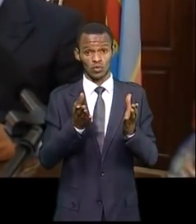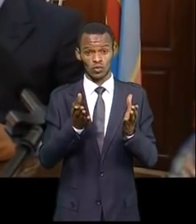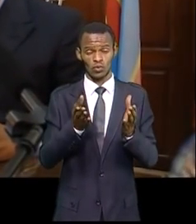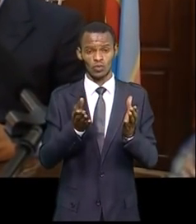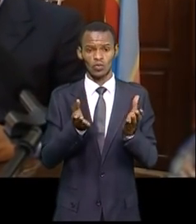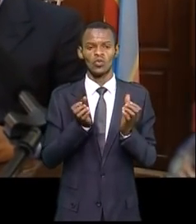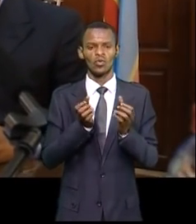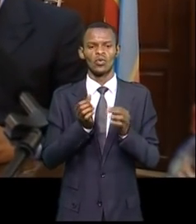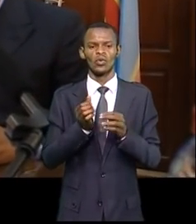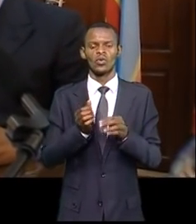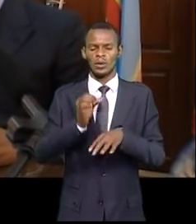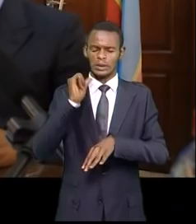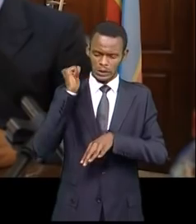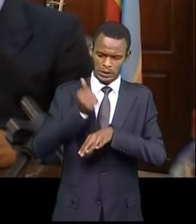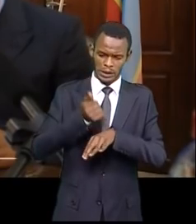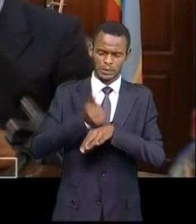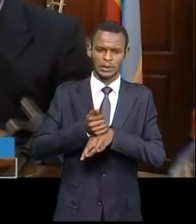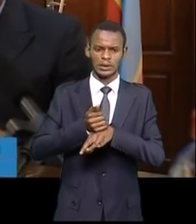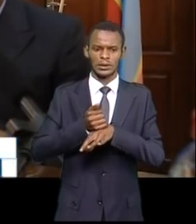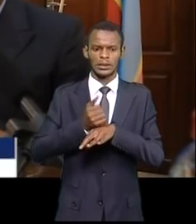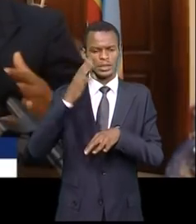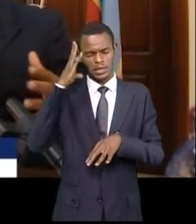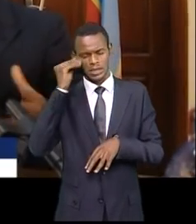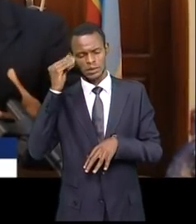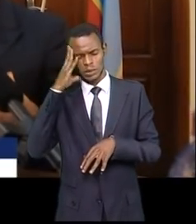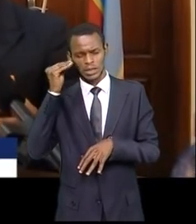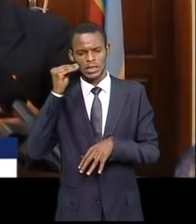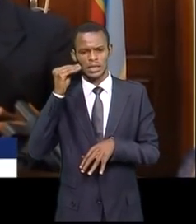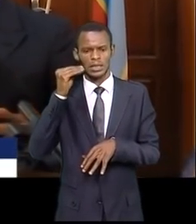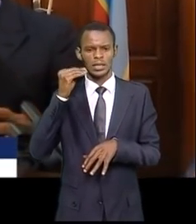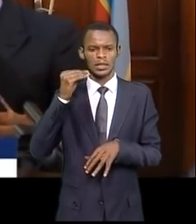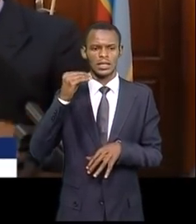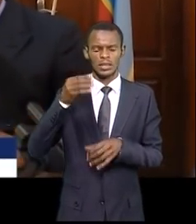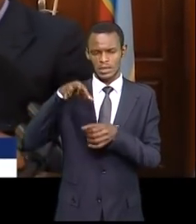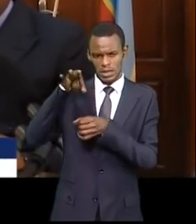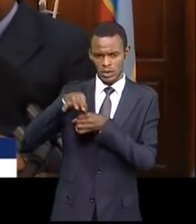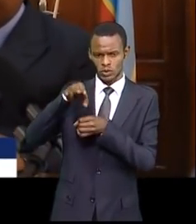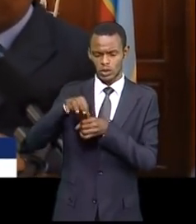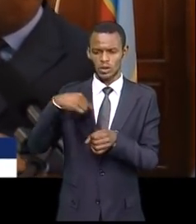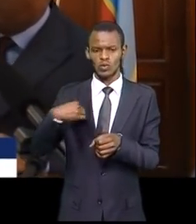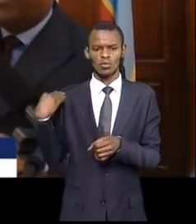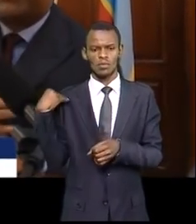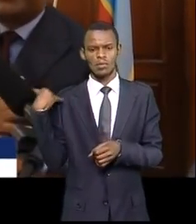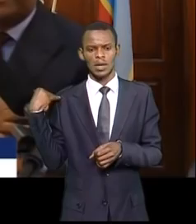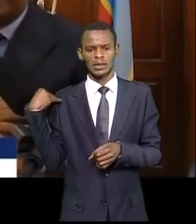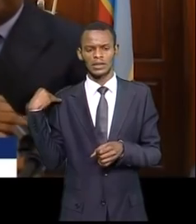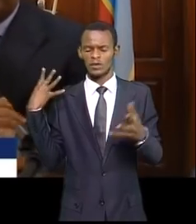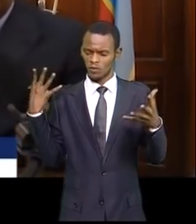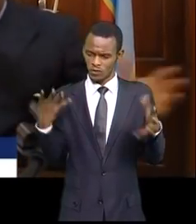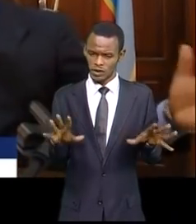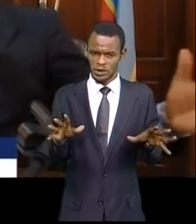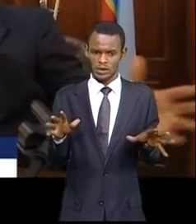il ya des expertises nous sommes faibles à l'épreuve assortis